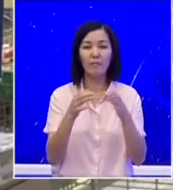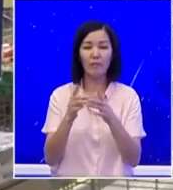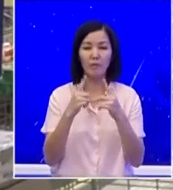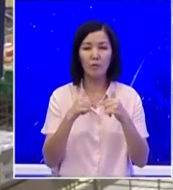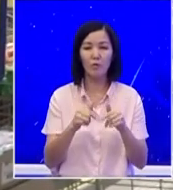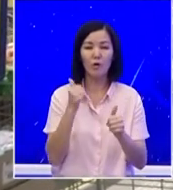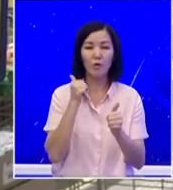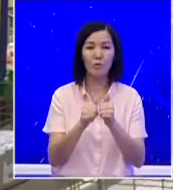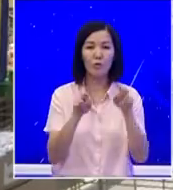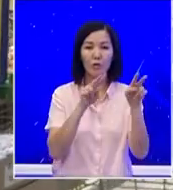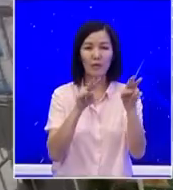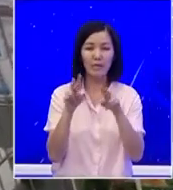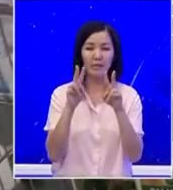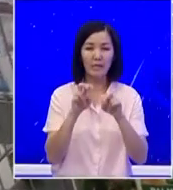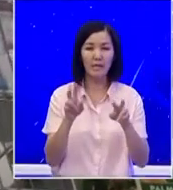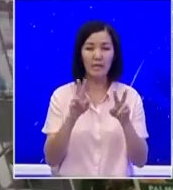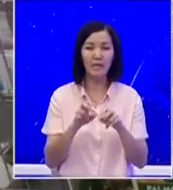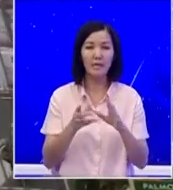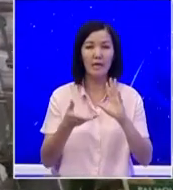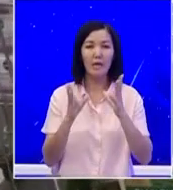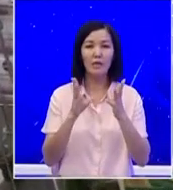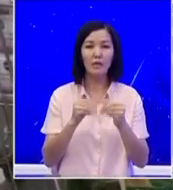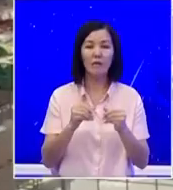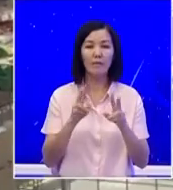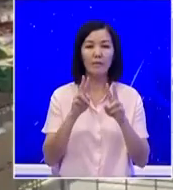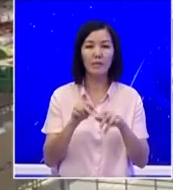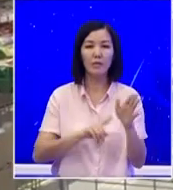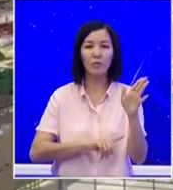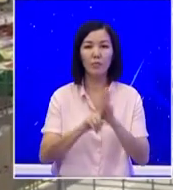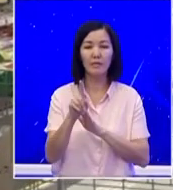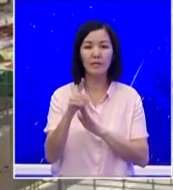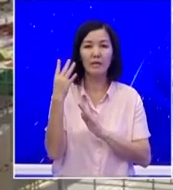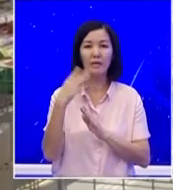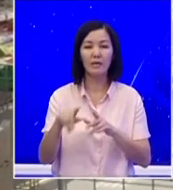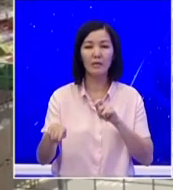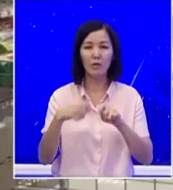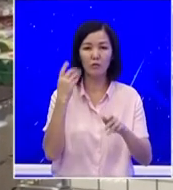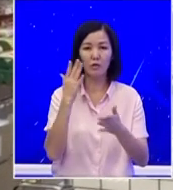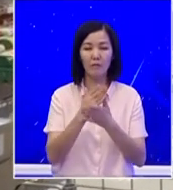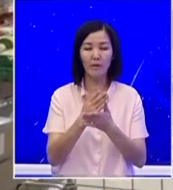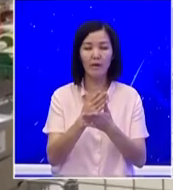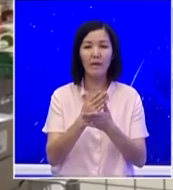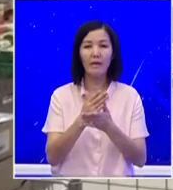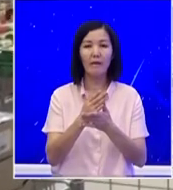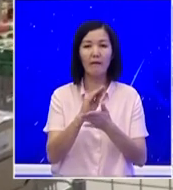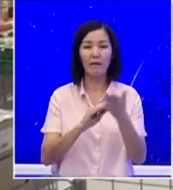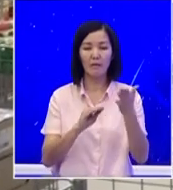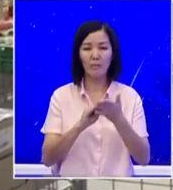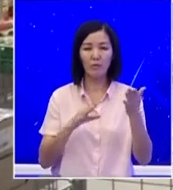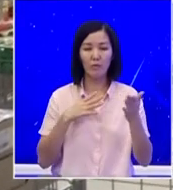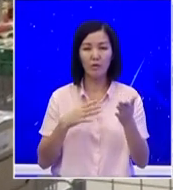сайын мониторинг жүргізіледі. Жалпы рейдтік тексерулер басталғаннан бері 40 құқық бұзушылық факті анықталып, хаттама